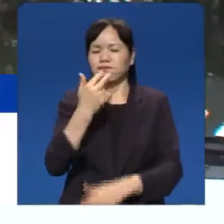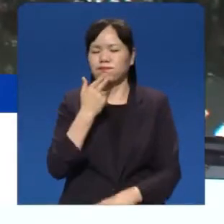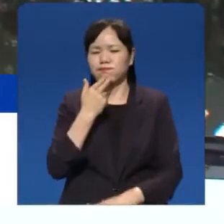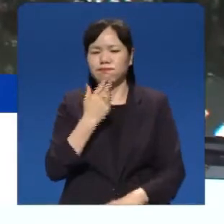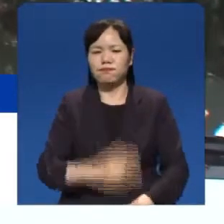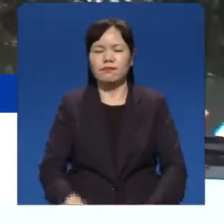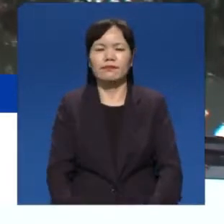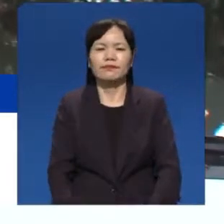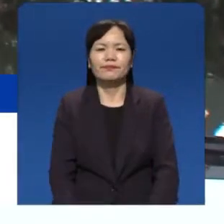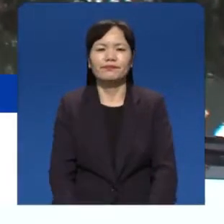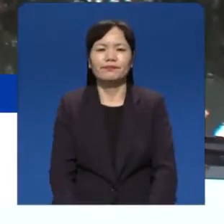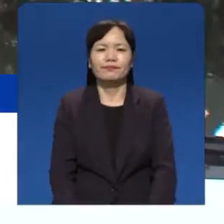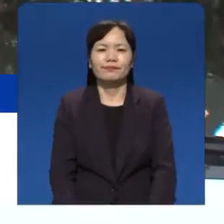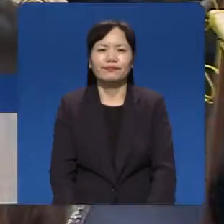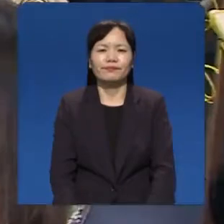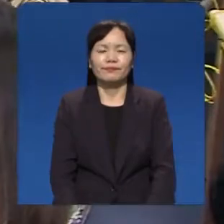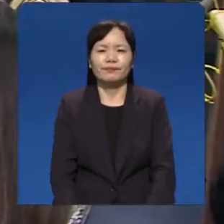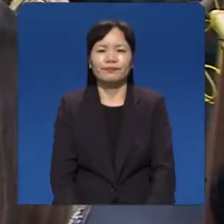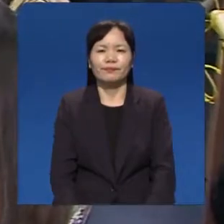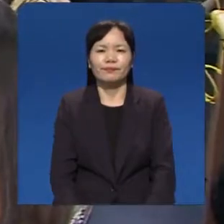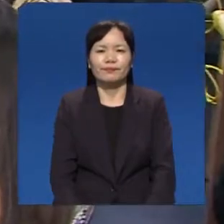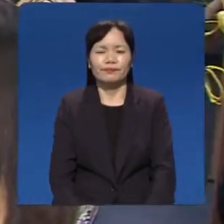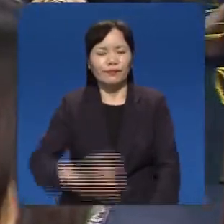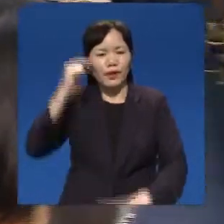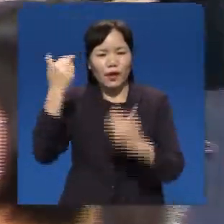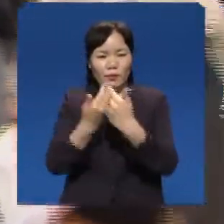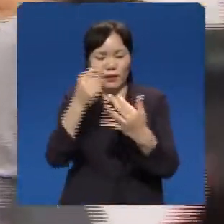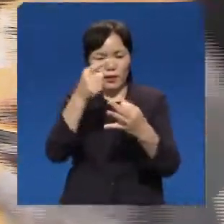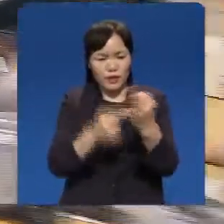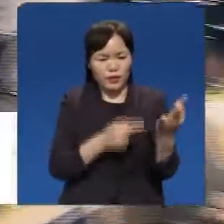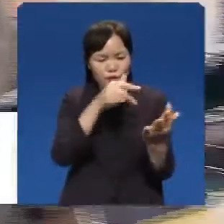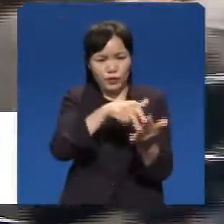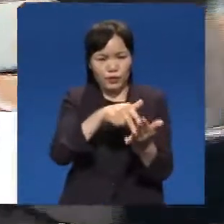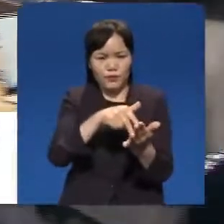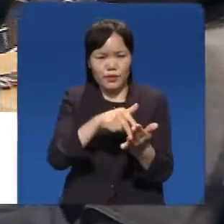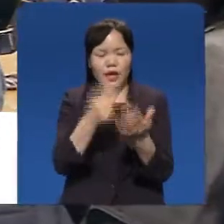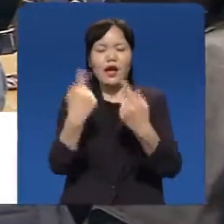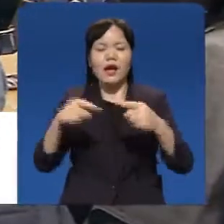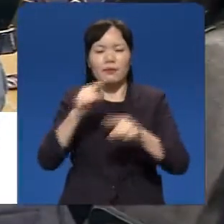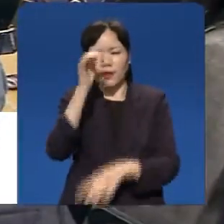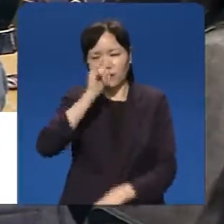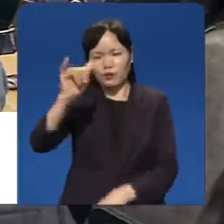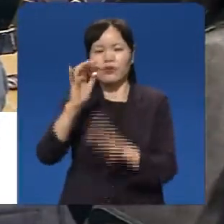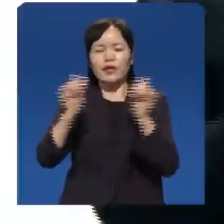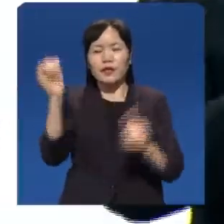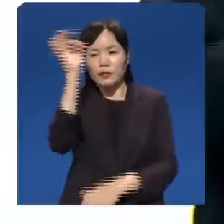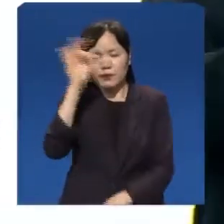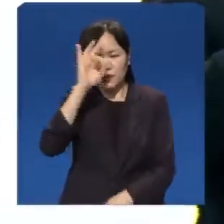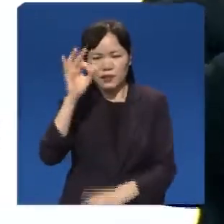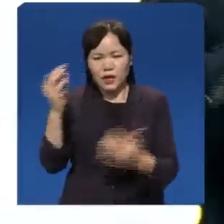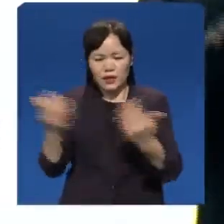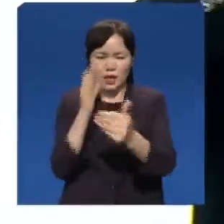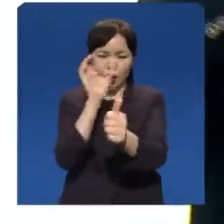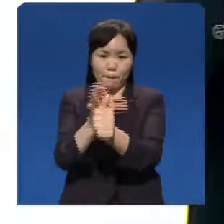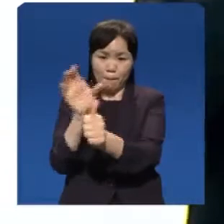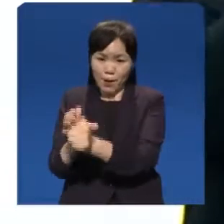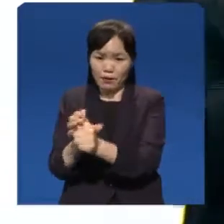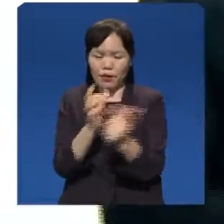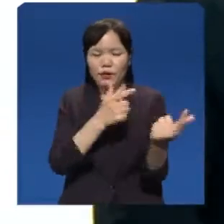그런 과정은 없었습니다. 반면 윤 당선인은 함께 훌륭한 사람을 찾아 임무를 맡기는